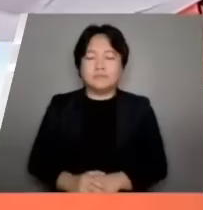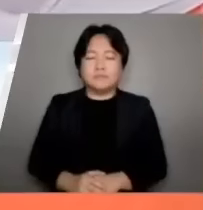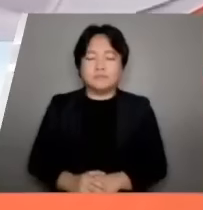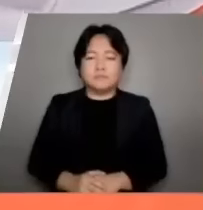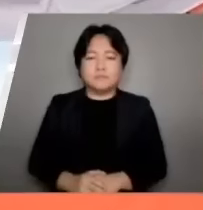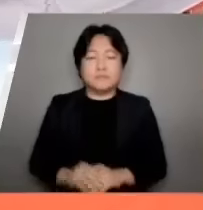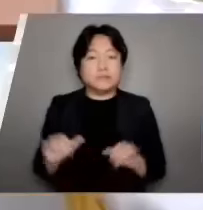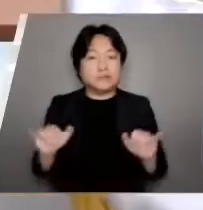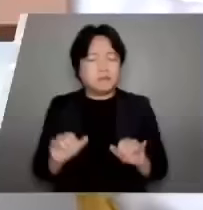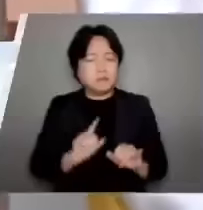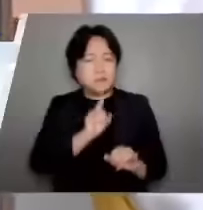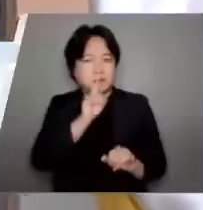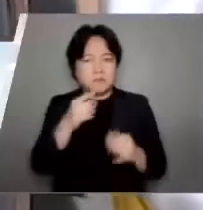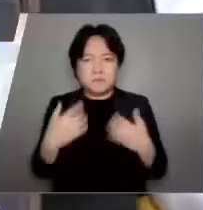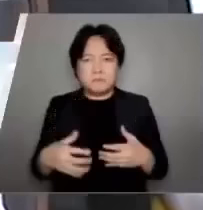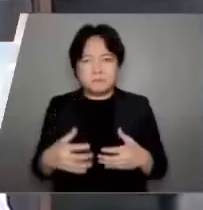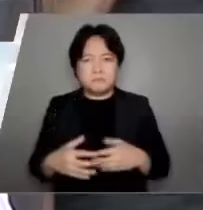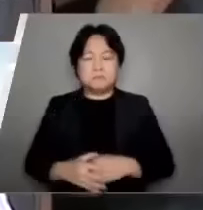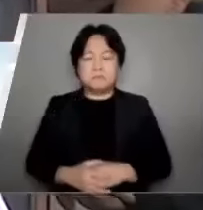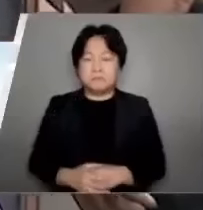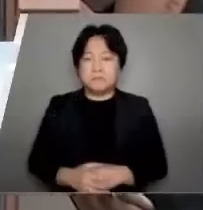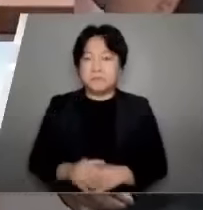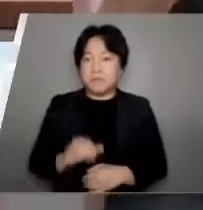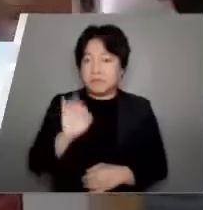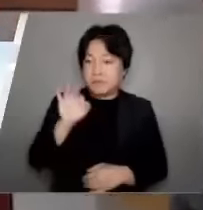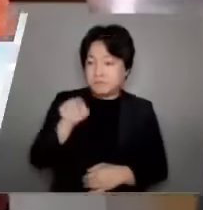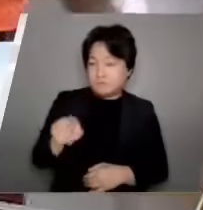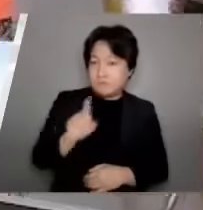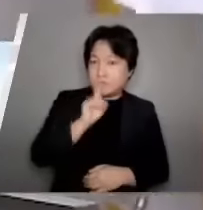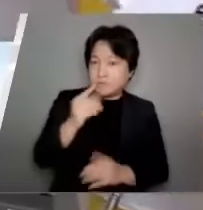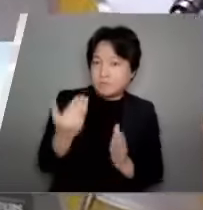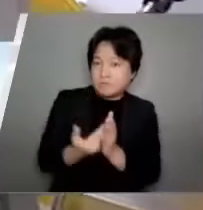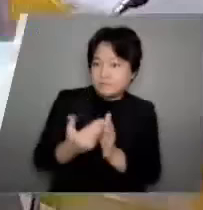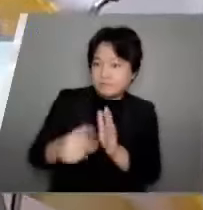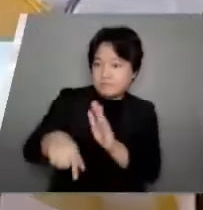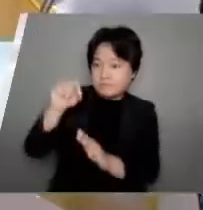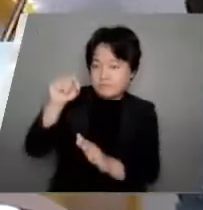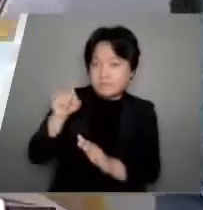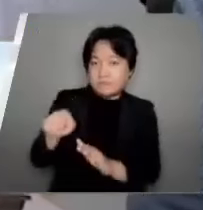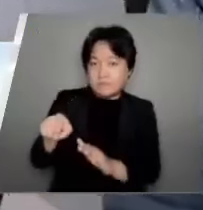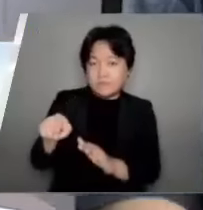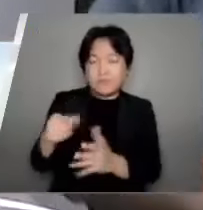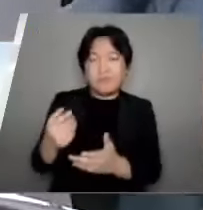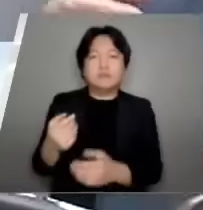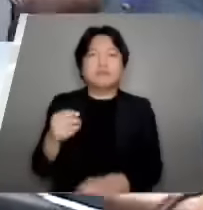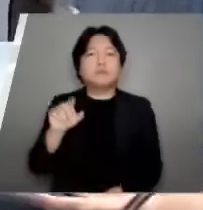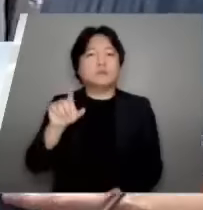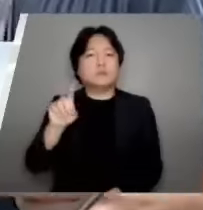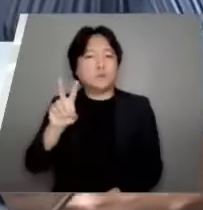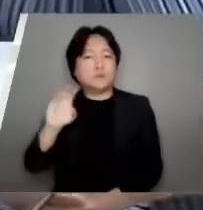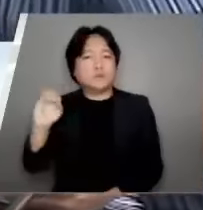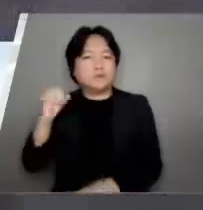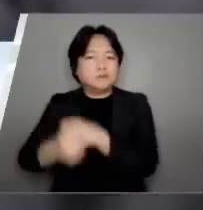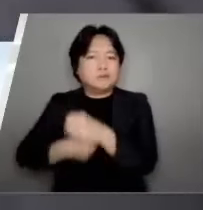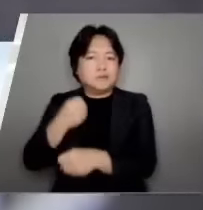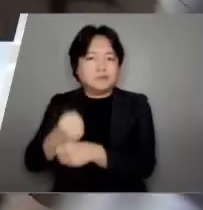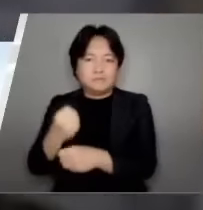pa rin hanggang ngayon. Kapag napatunayang may sala, posibleng makulong ng 20 taon at pagmultahin ng